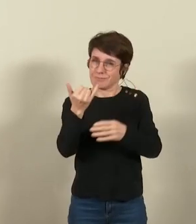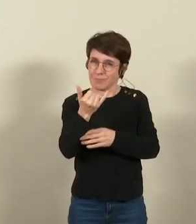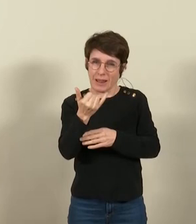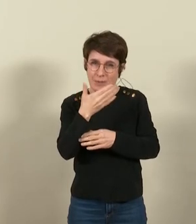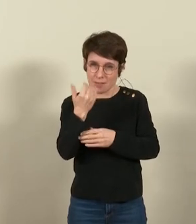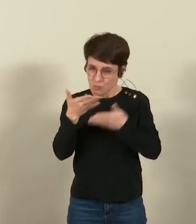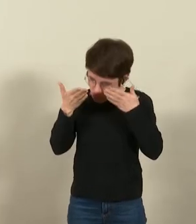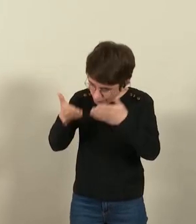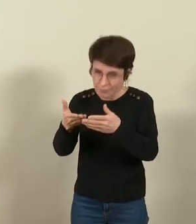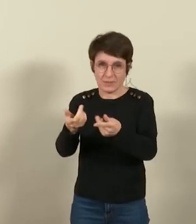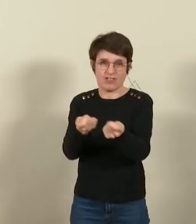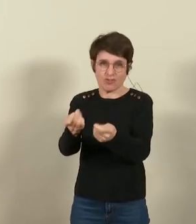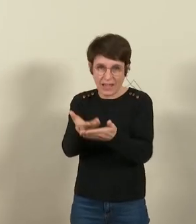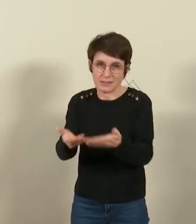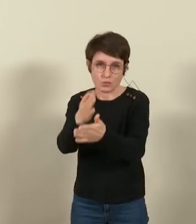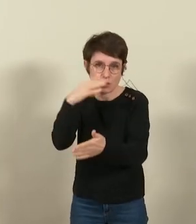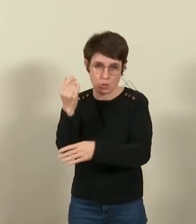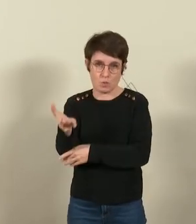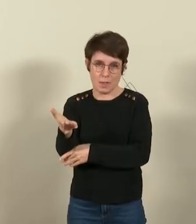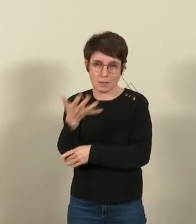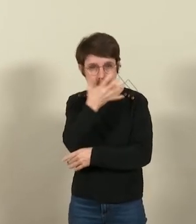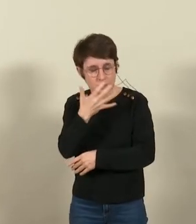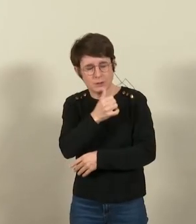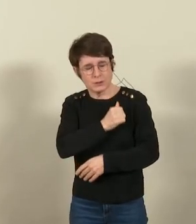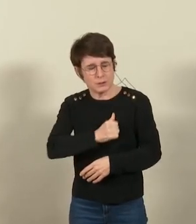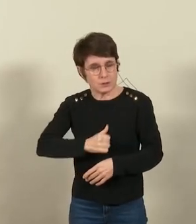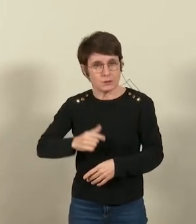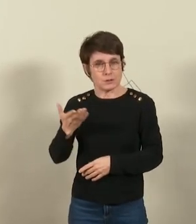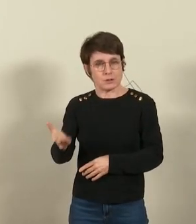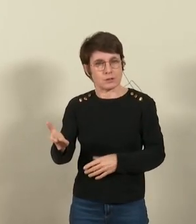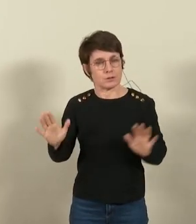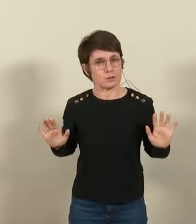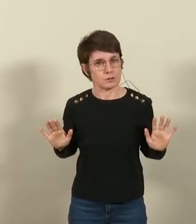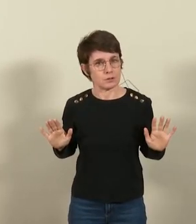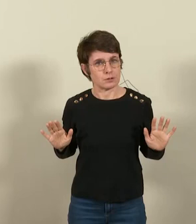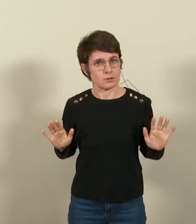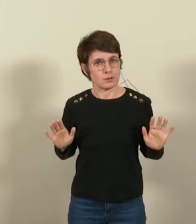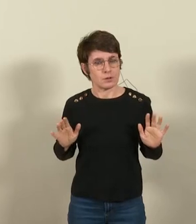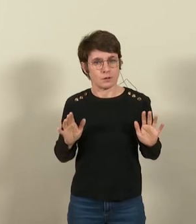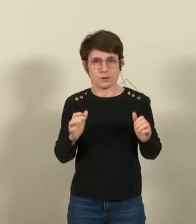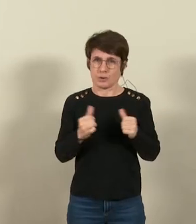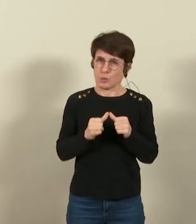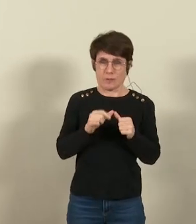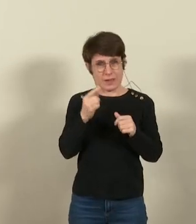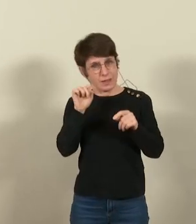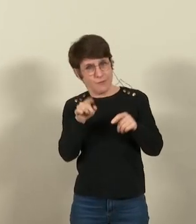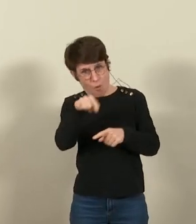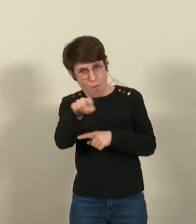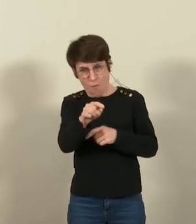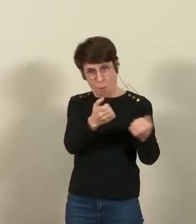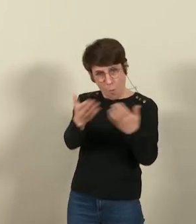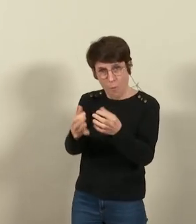ces situations humaines extrêmement difficiles que que que vivent ces personnes en essayant de de trouver pour eux des